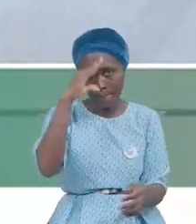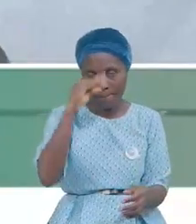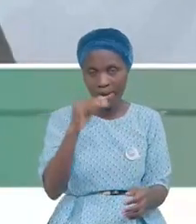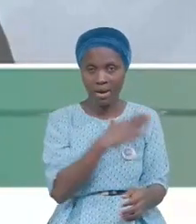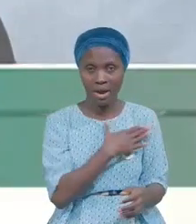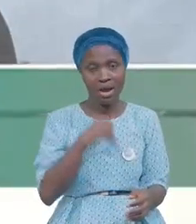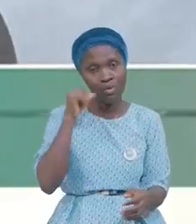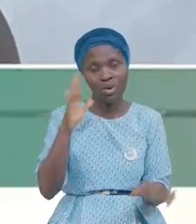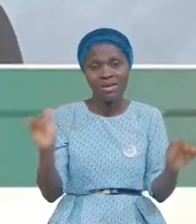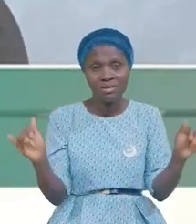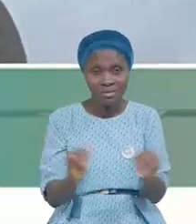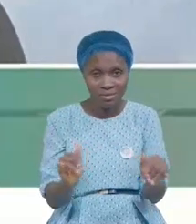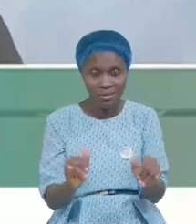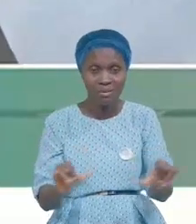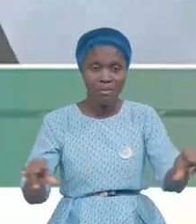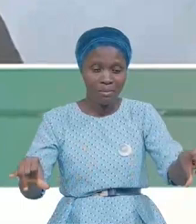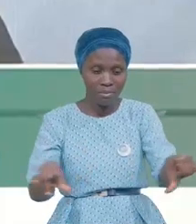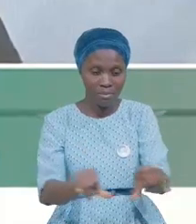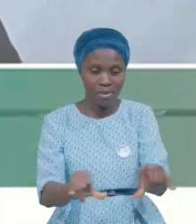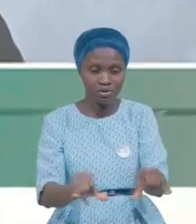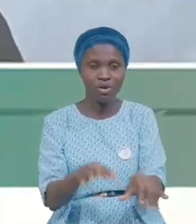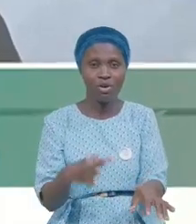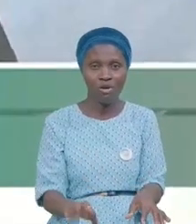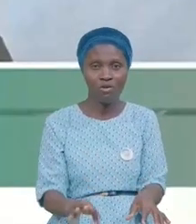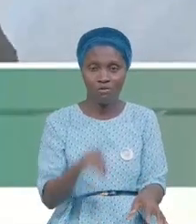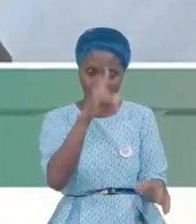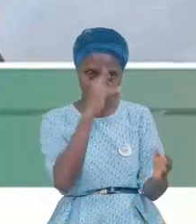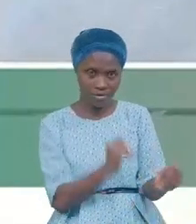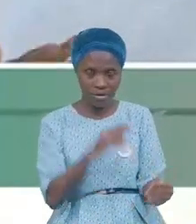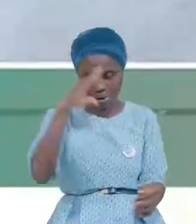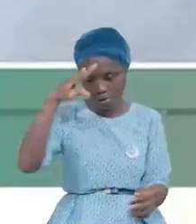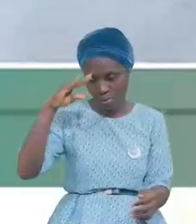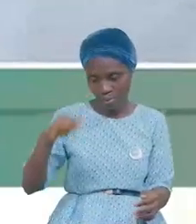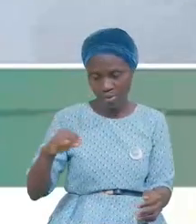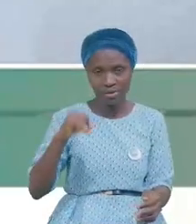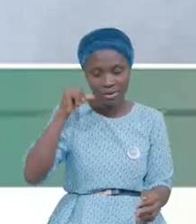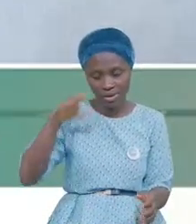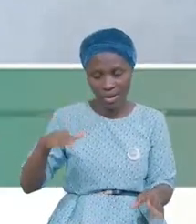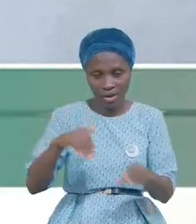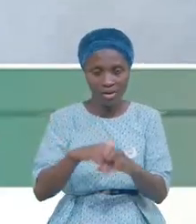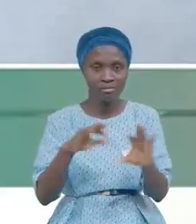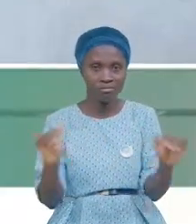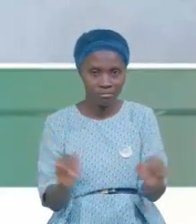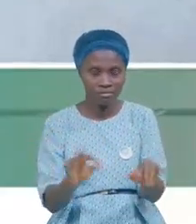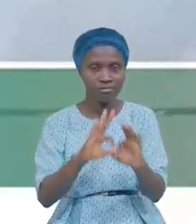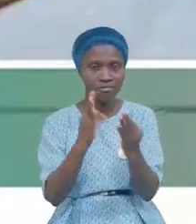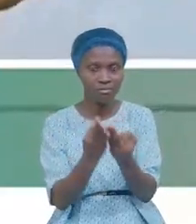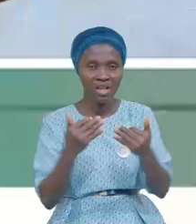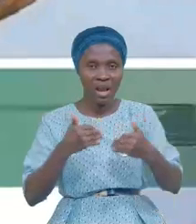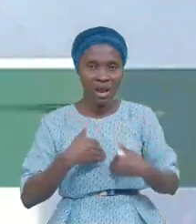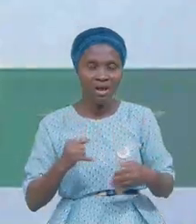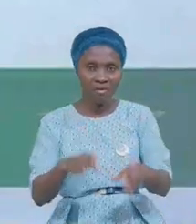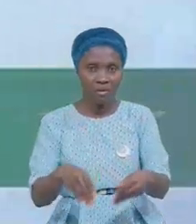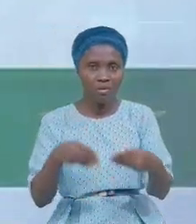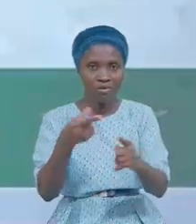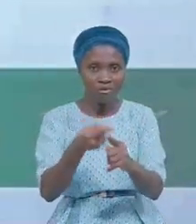de foi. Les garçons et filles dans la même famille, ayant la provision de papa et de